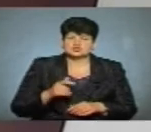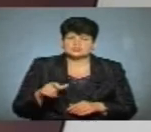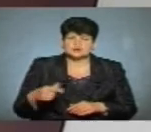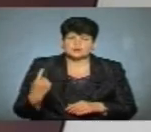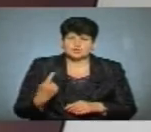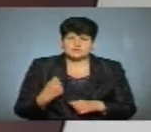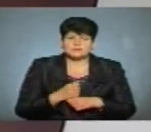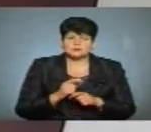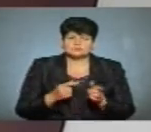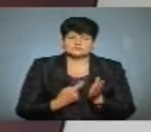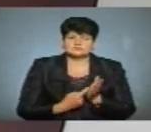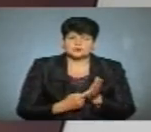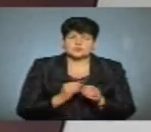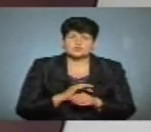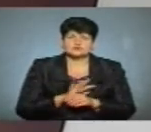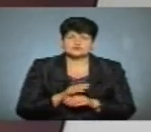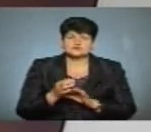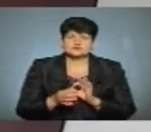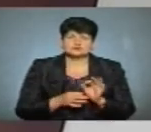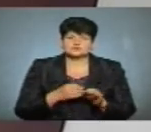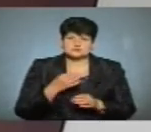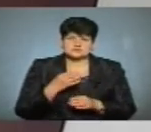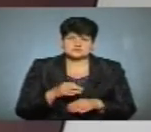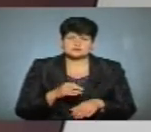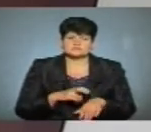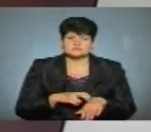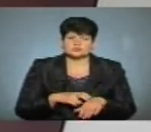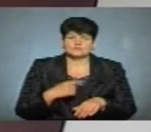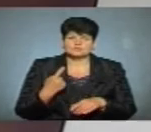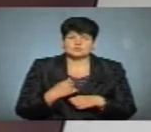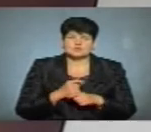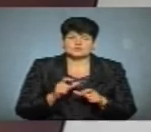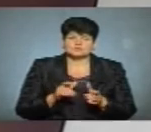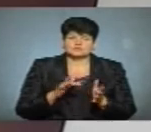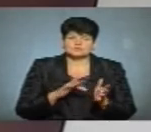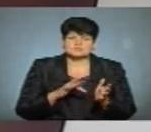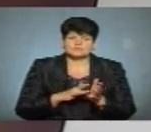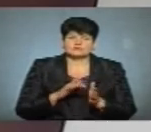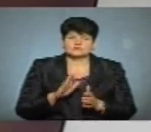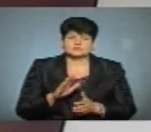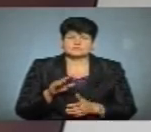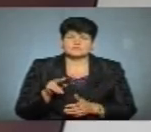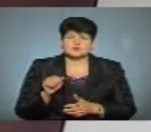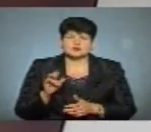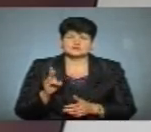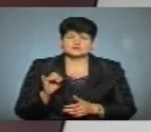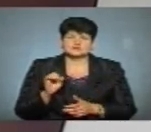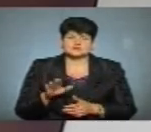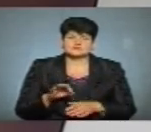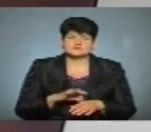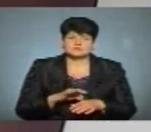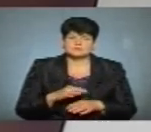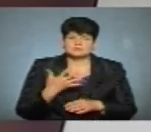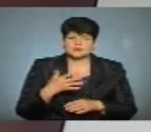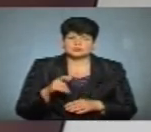області лабораторно підтвердили коронавірус за добу, повідомив епідеміолог обласного лабораторного центру Володимир Паничев. За його словами, захворіли